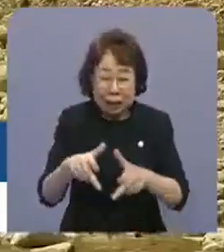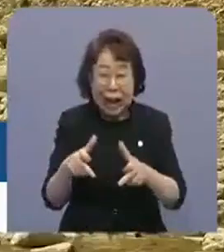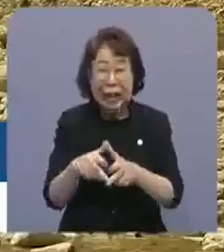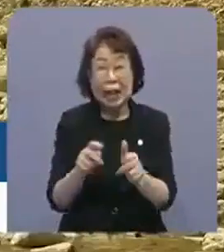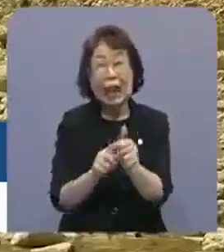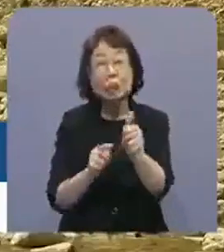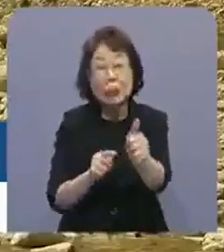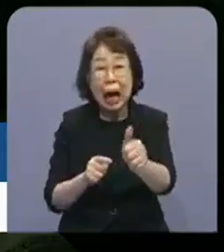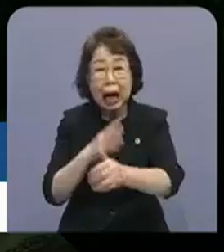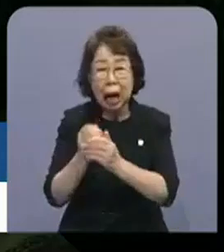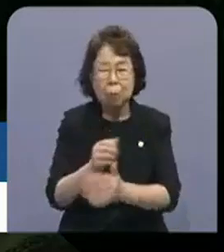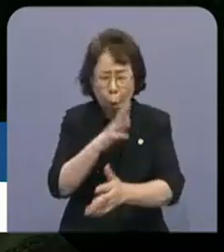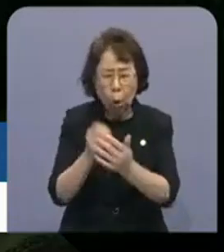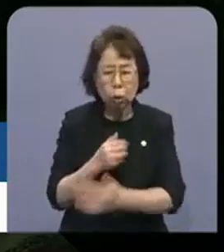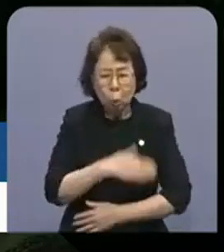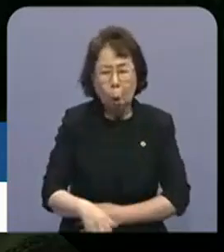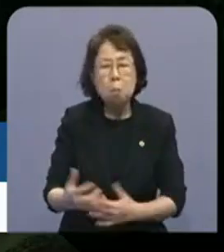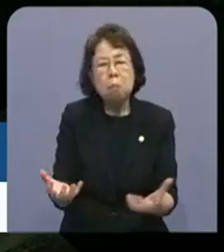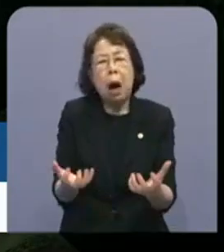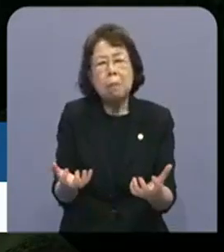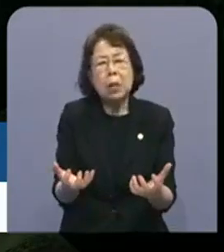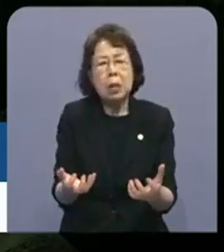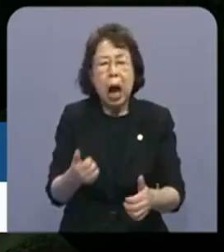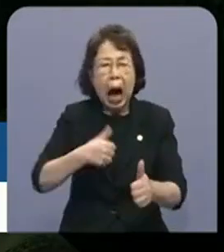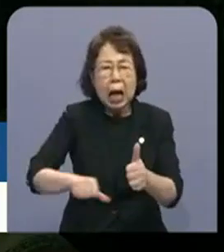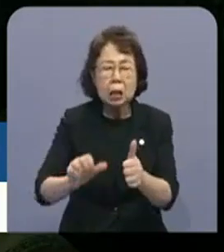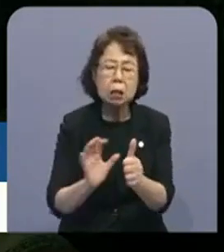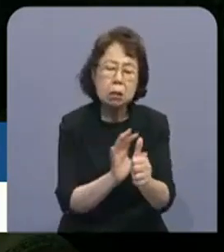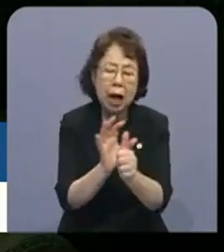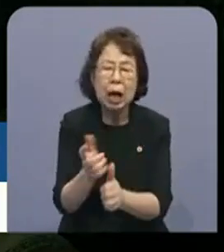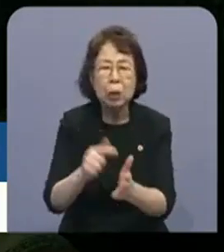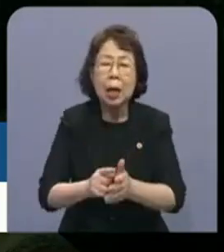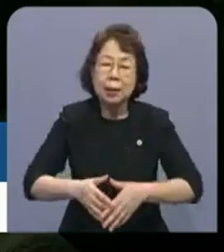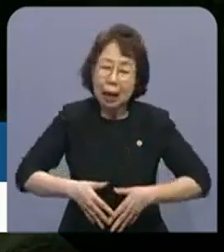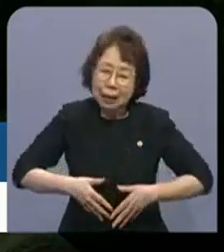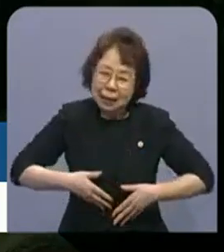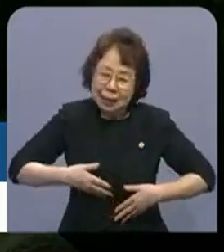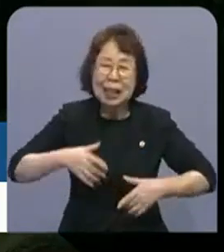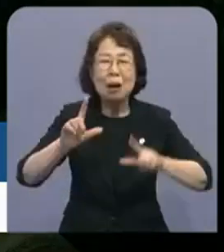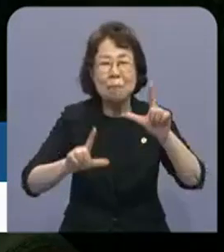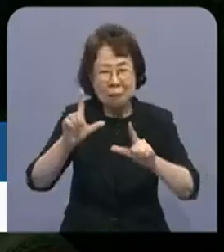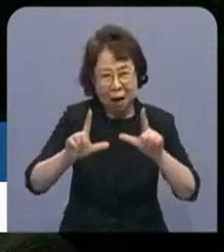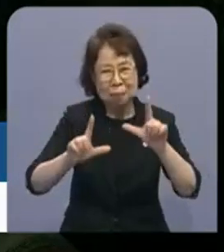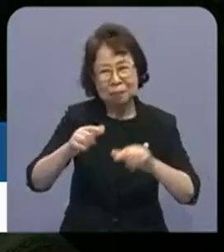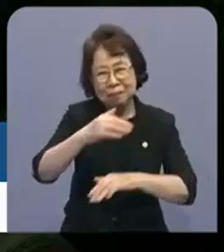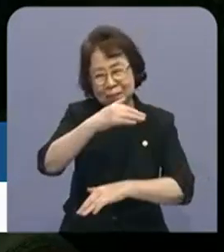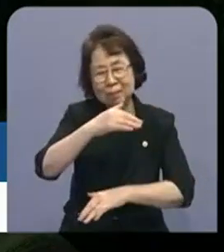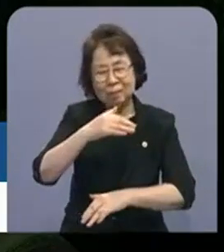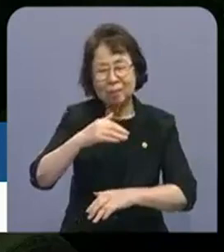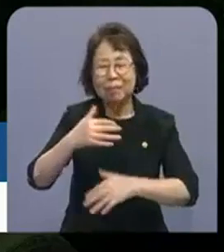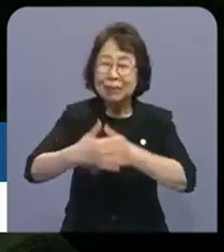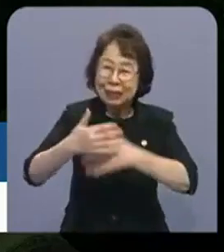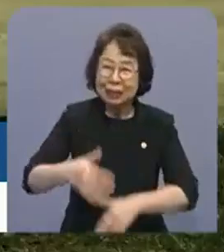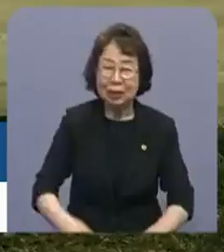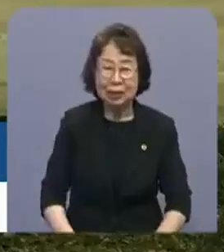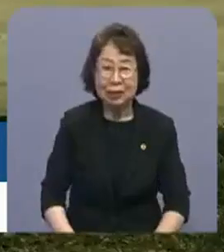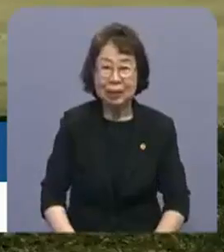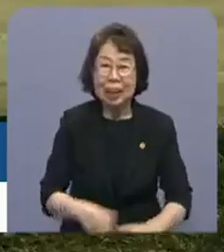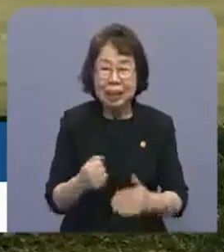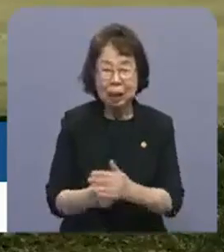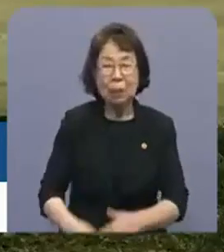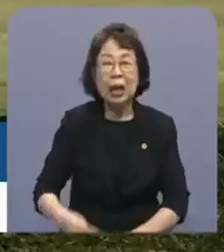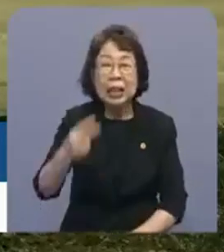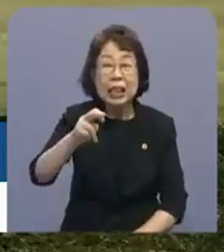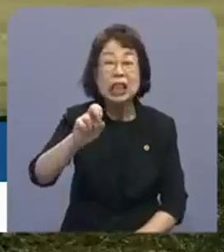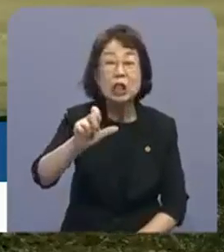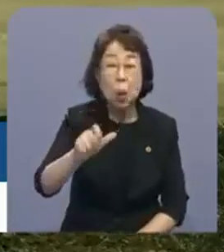남자가 전신 마비 아들을 간호하며 살아가는 따뜻한 내용의 작품입니다. 바람의 향기는 2015